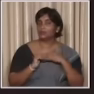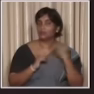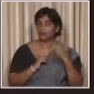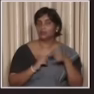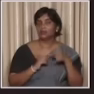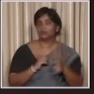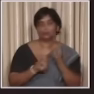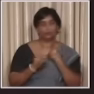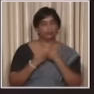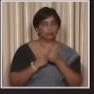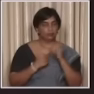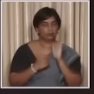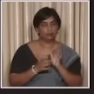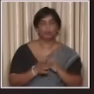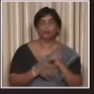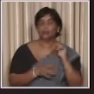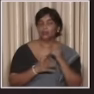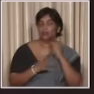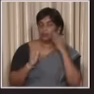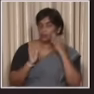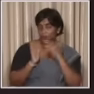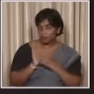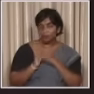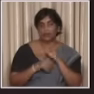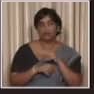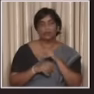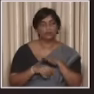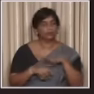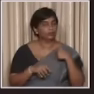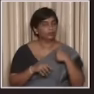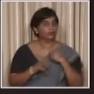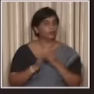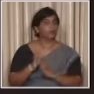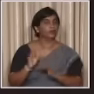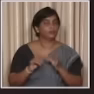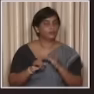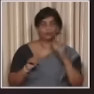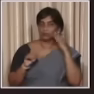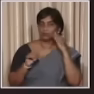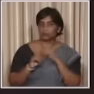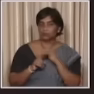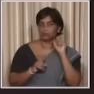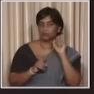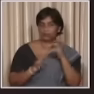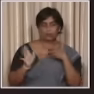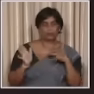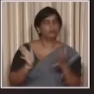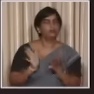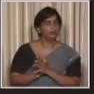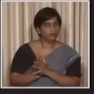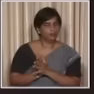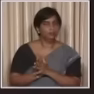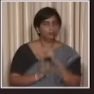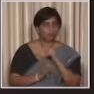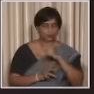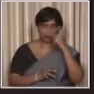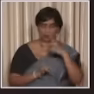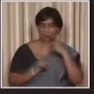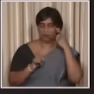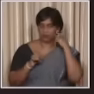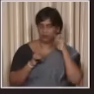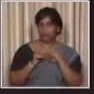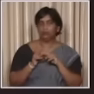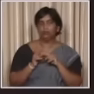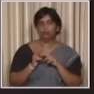මේ විමසීම් කෙරුණේ. මේ සිද්ධියට අදාළ ජ්‍යෙෂ්ඨ මන්ත්‍රීවරයෙකු පිළිබඳව නමක් ඈදී තිබෙනවා. දෙවෙනි කාරණේ